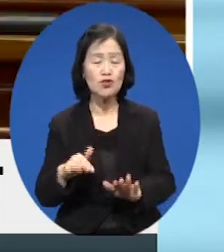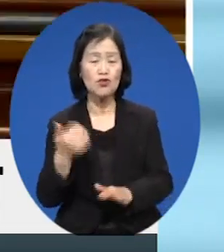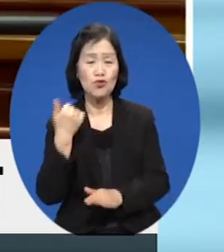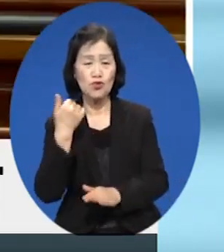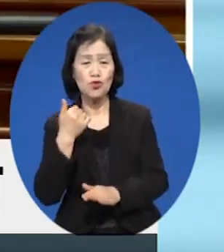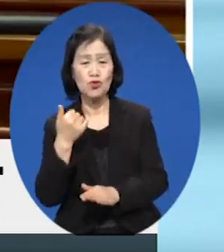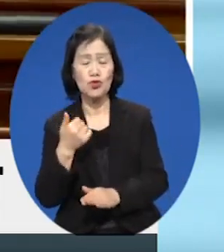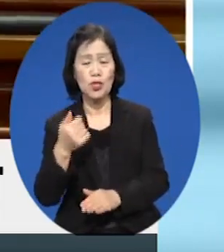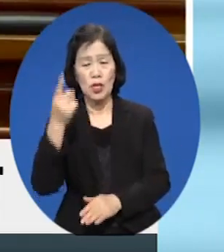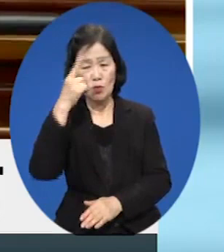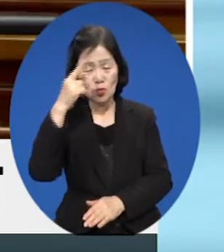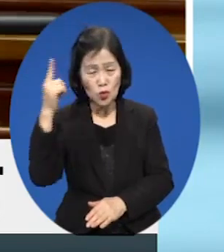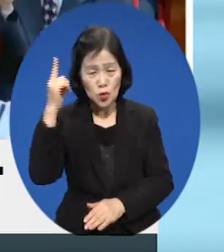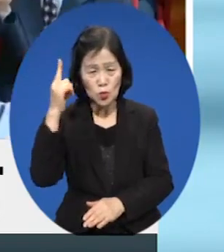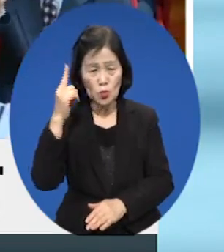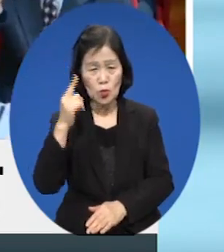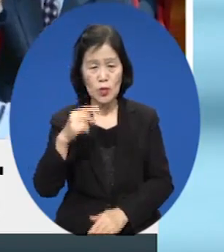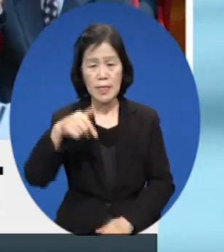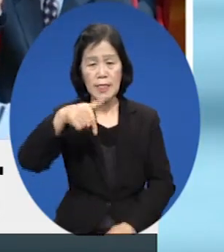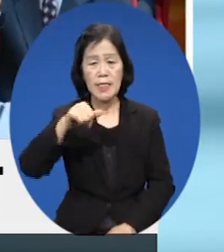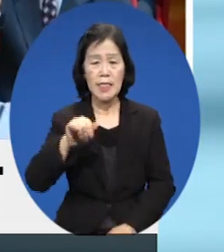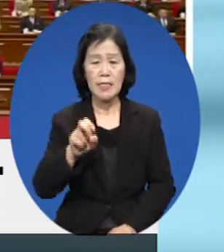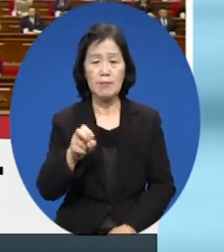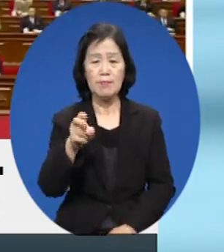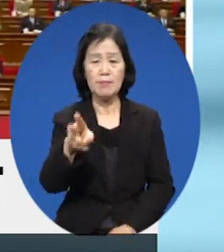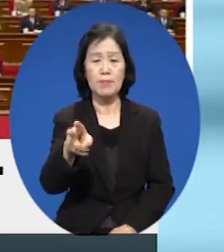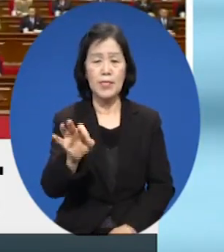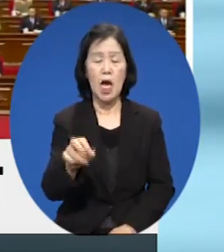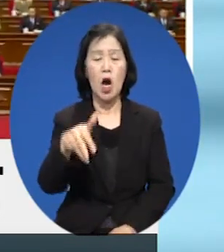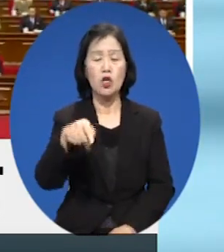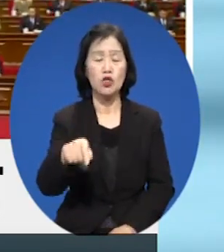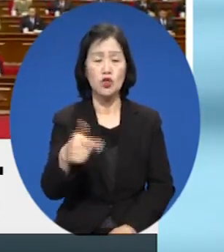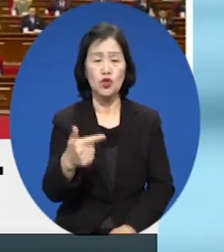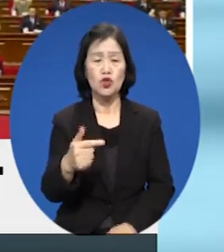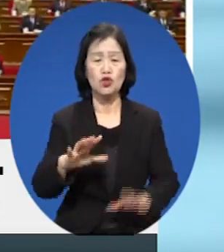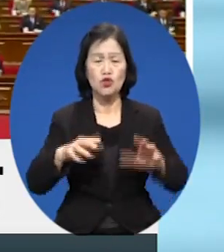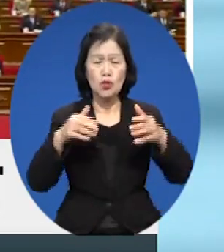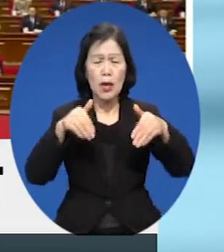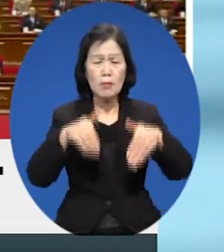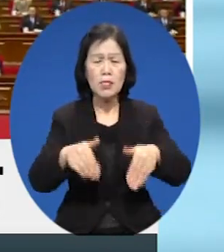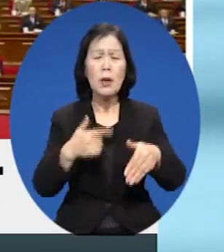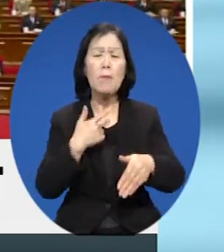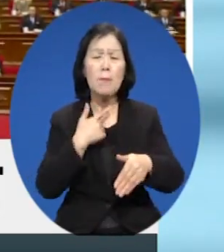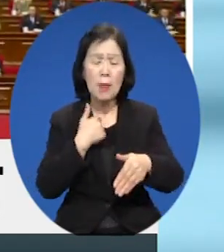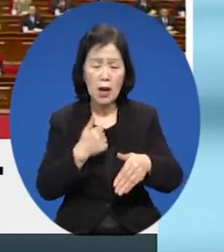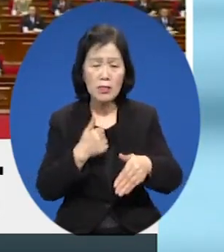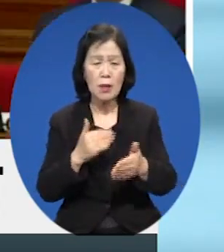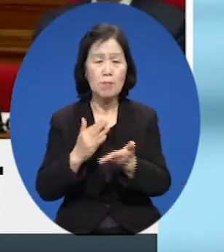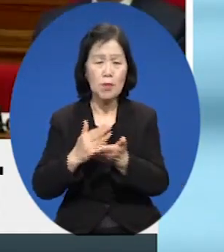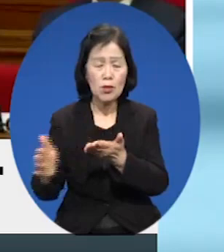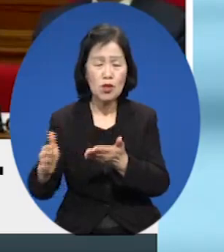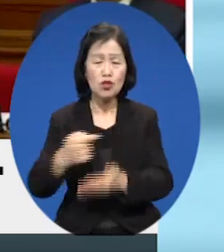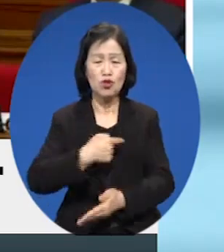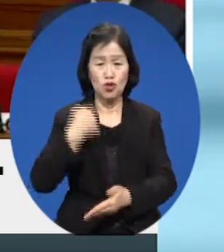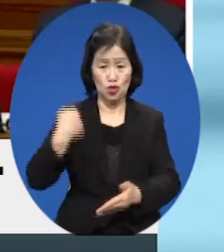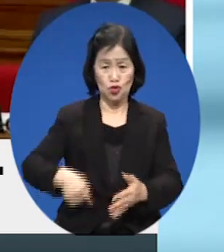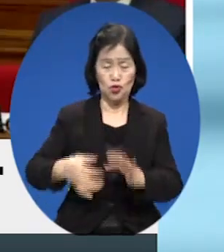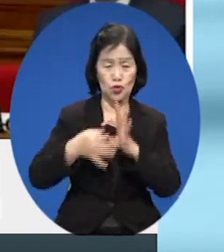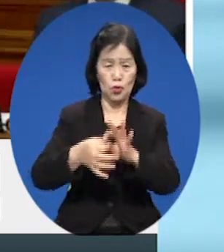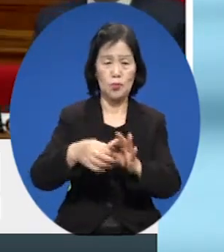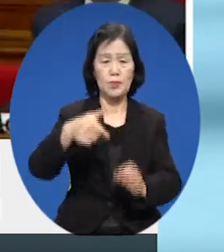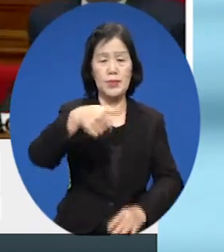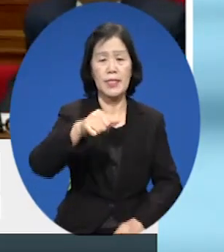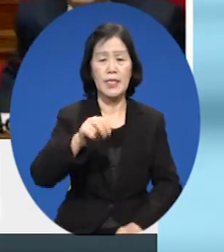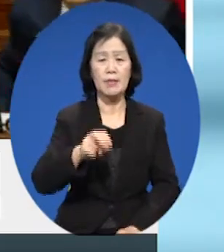모스크바 주재 북한 대사 했던 김형준 위가 국제 비소를 했는데 이 사람을 밀어내고 이번에 중국통 인 김 송